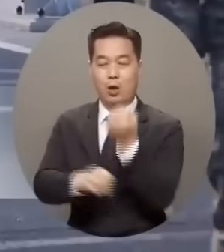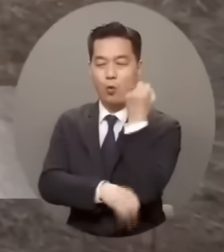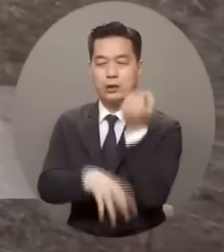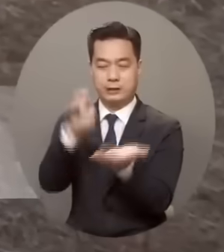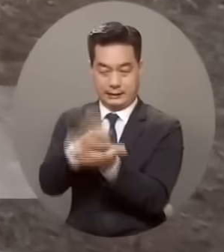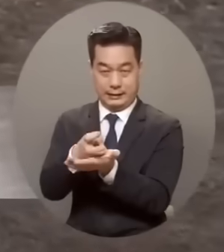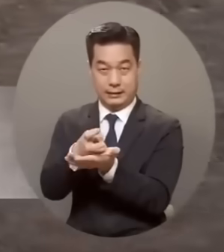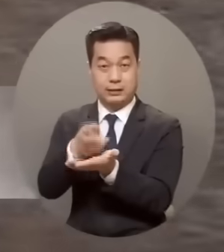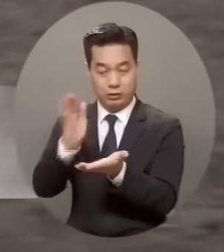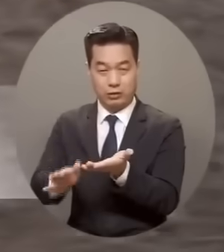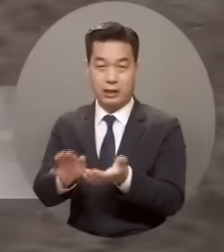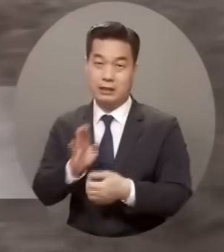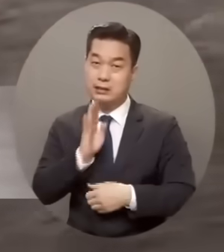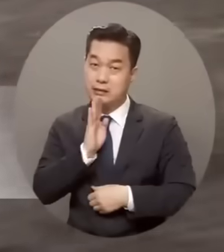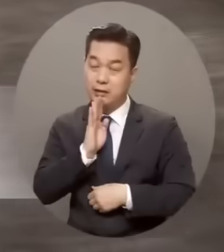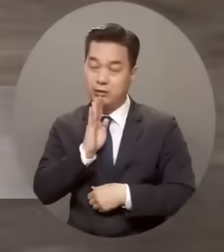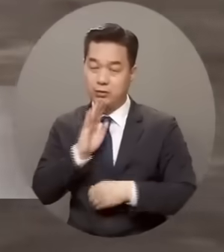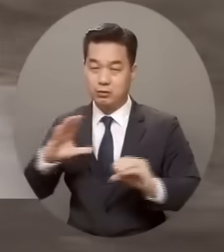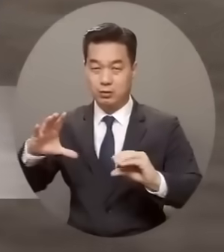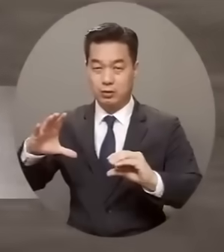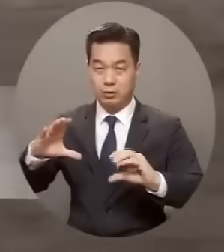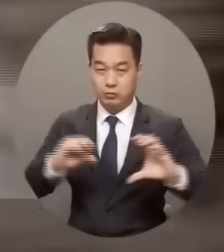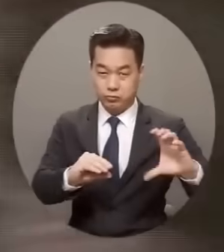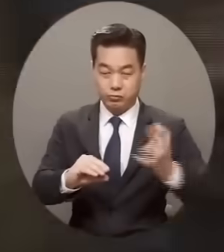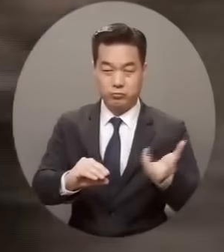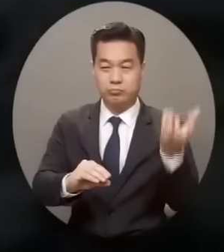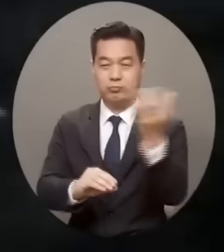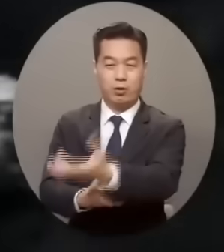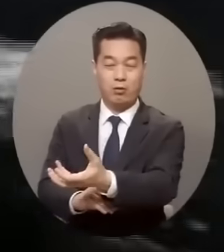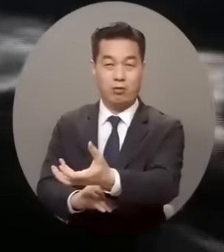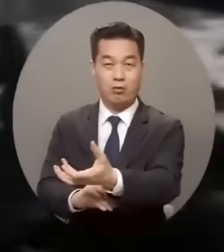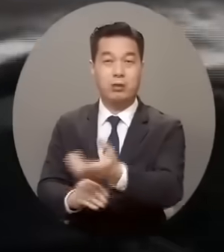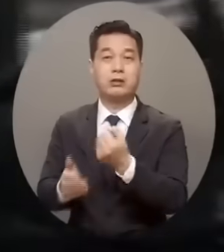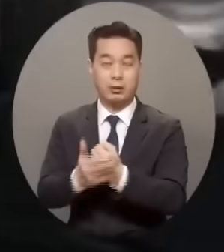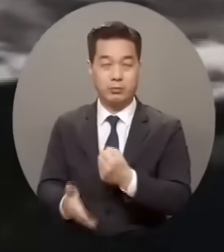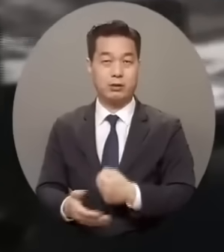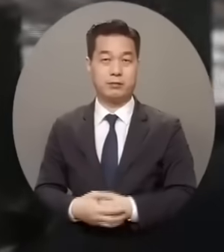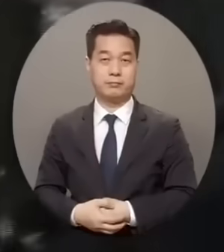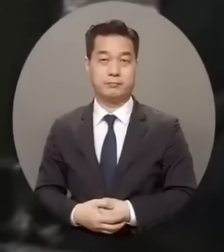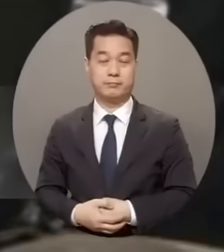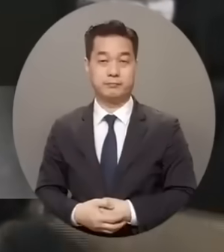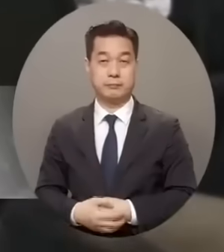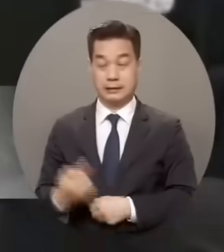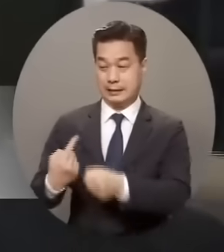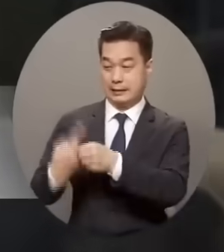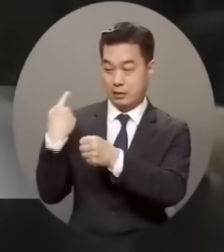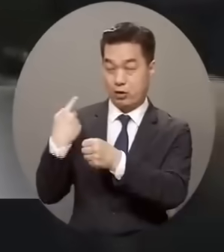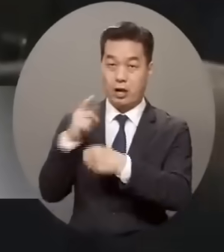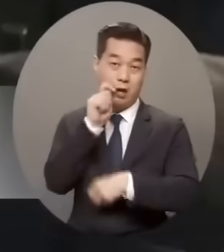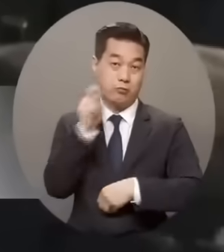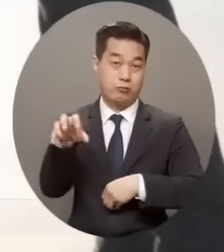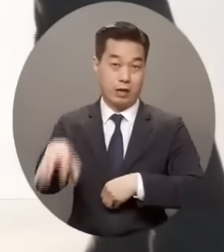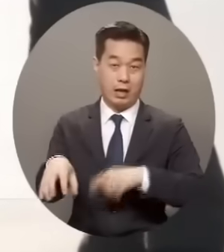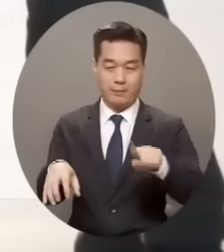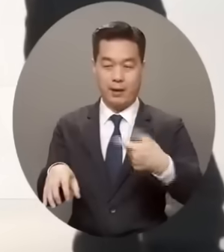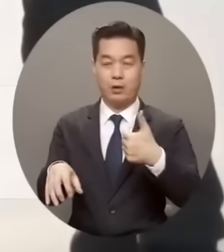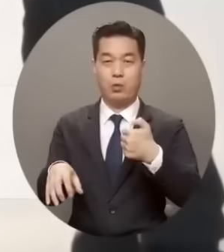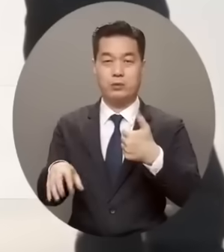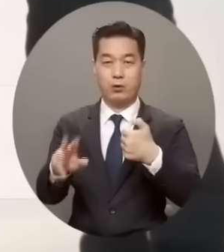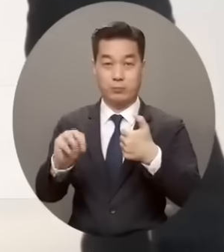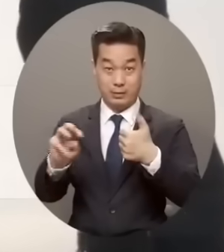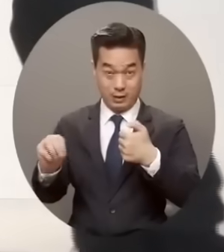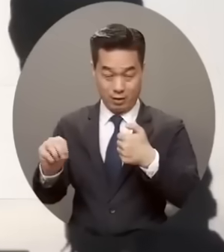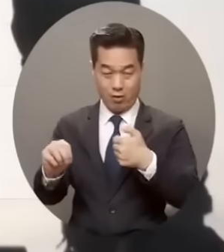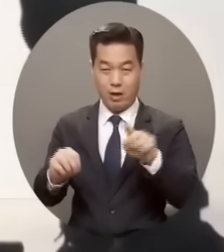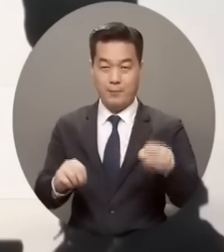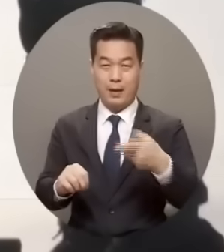우크라이나를 지원하는 효과를 노렸다는 분석입니다. 지난해 우크라이나에 155mm 포탄